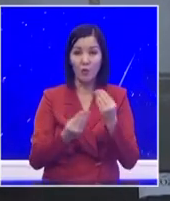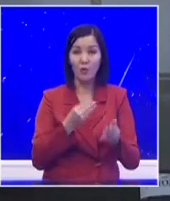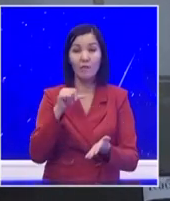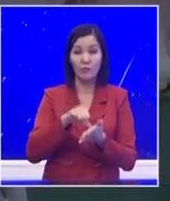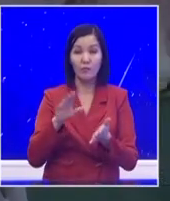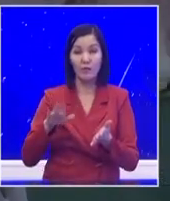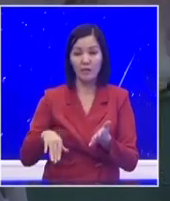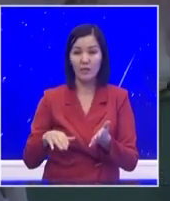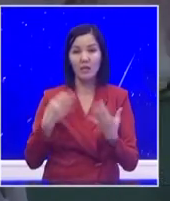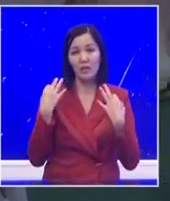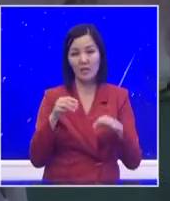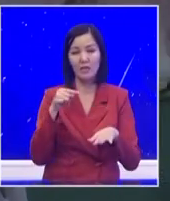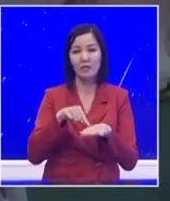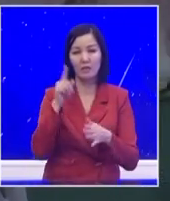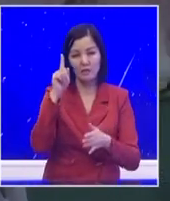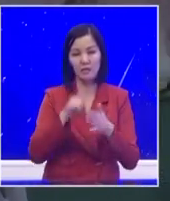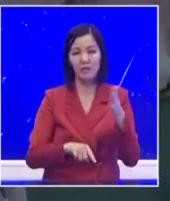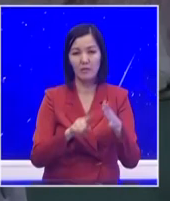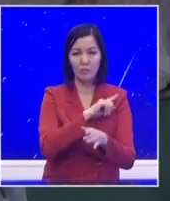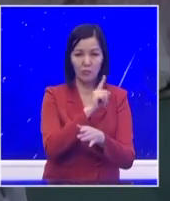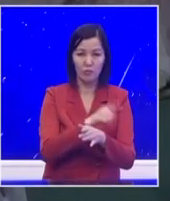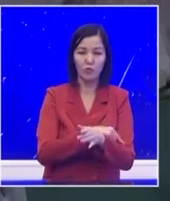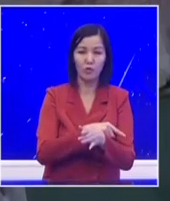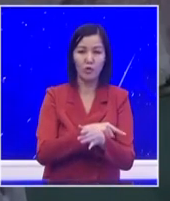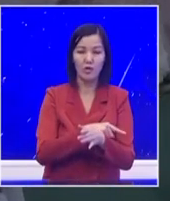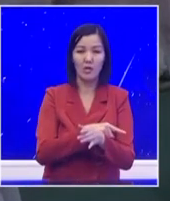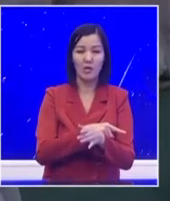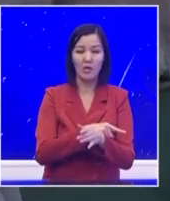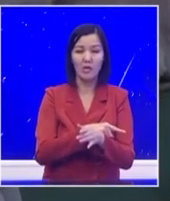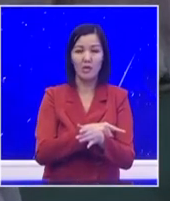олар сенімді болып, өздерін